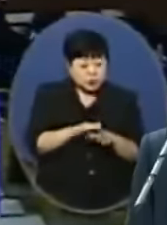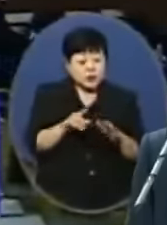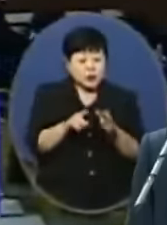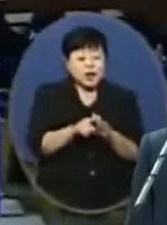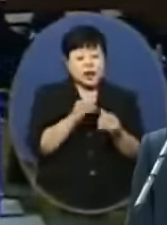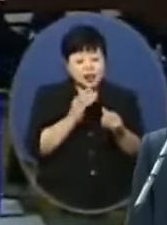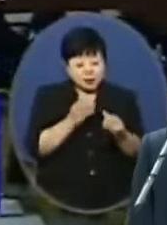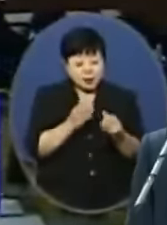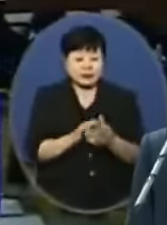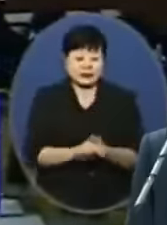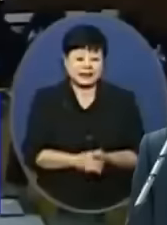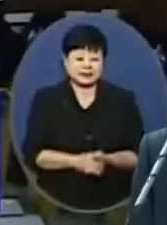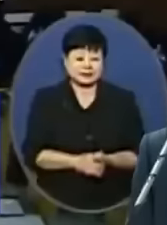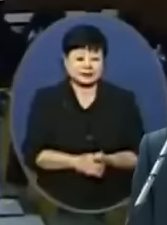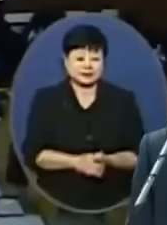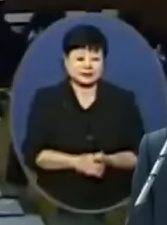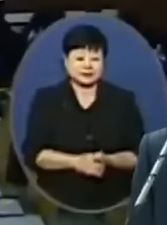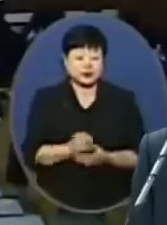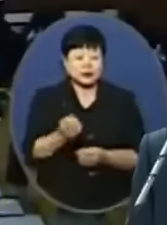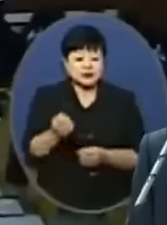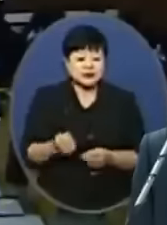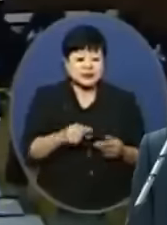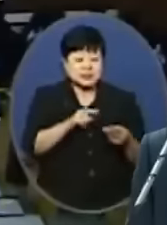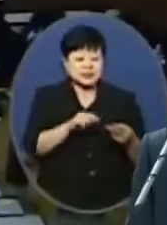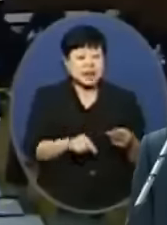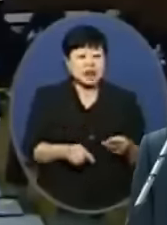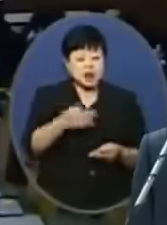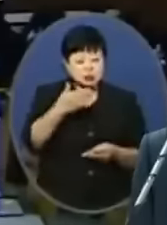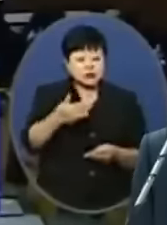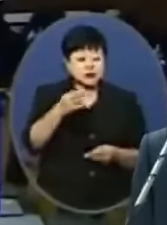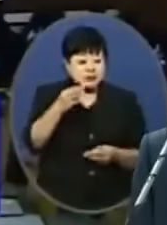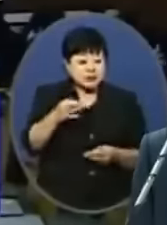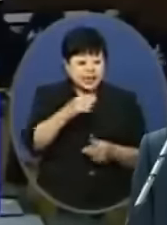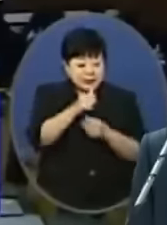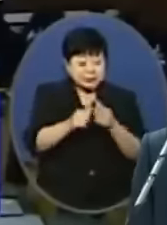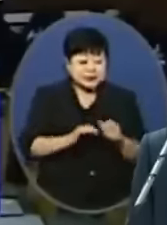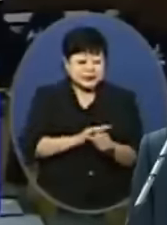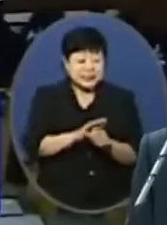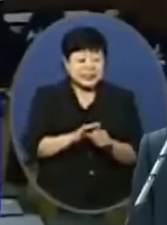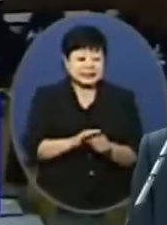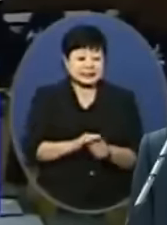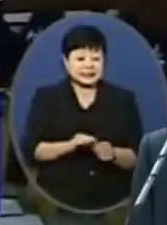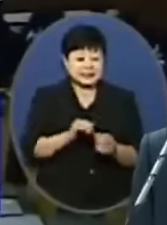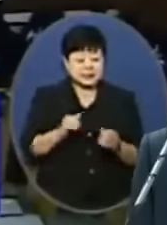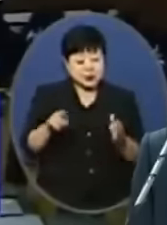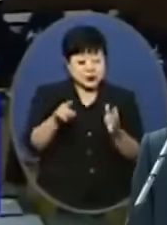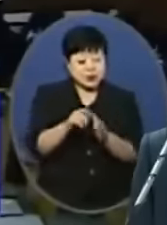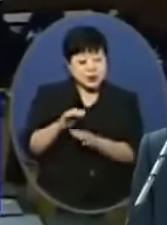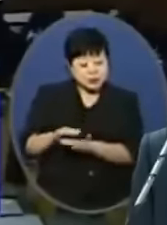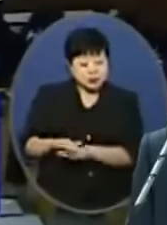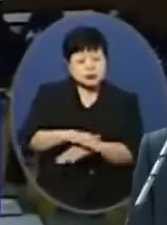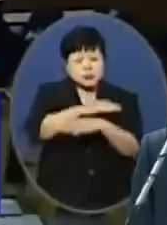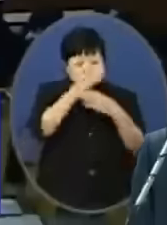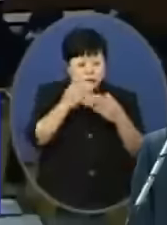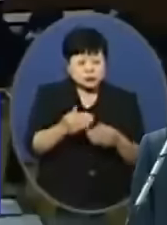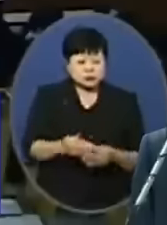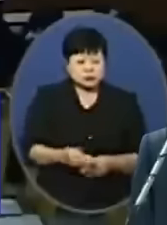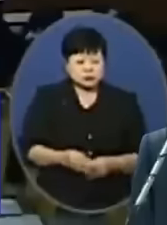위하여 간구하심이라. 고린도전서 2장 9절로 10절에 하나님이 자기를 사랑하는 자들을 위하여 예비하시는 모든